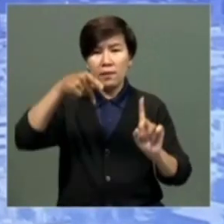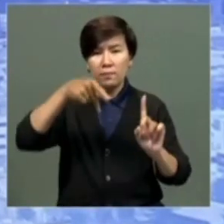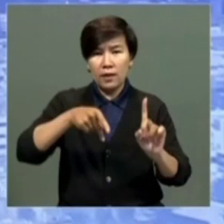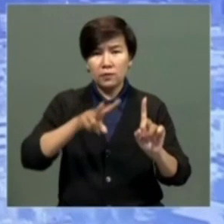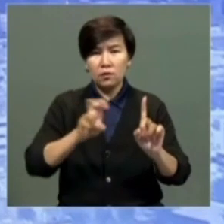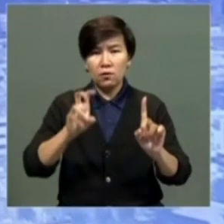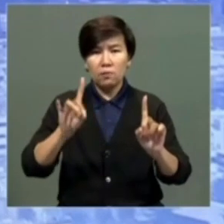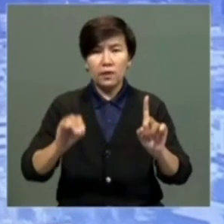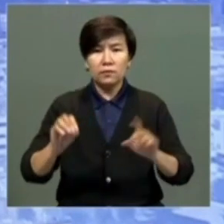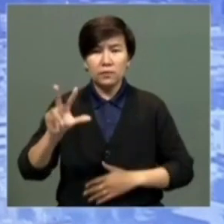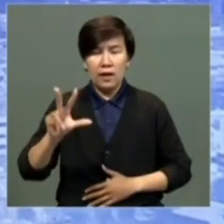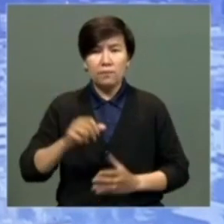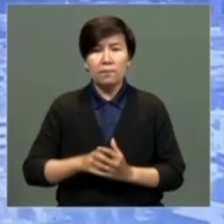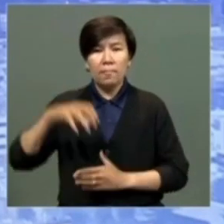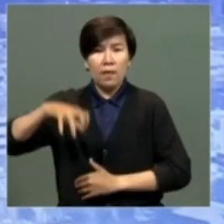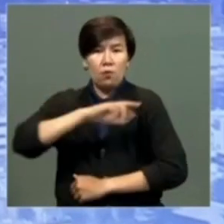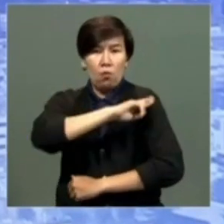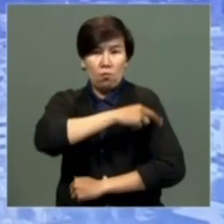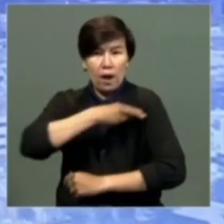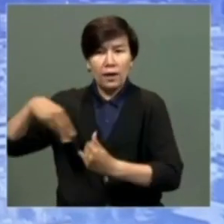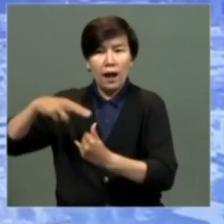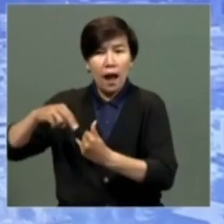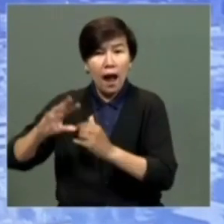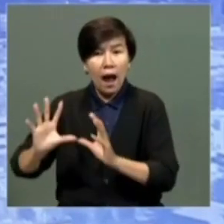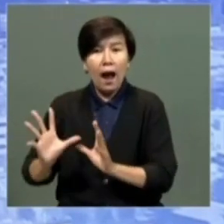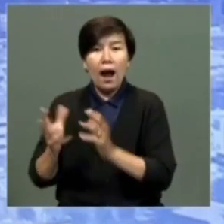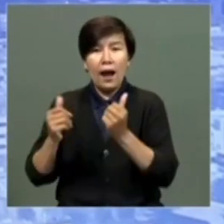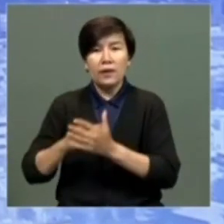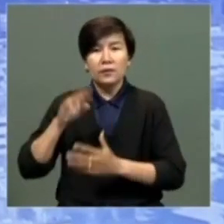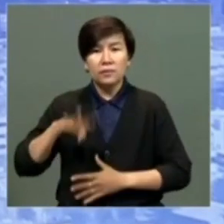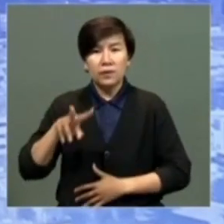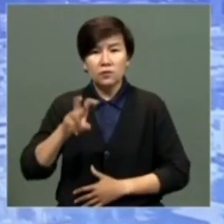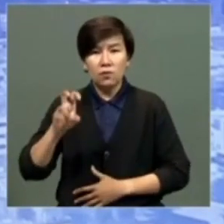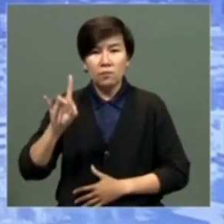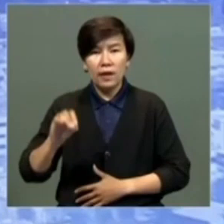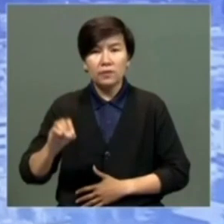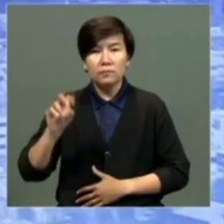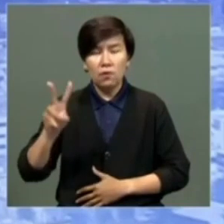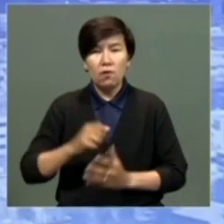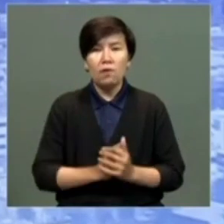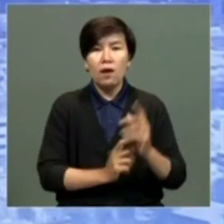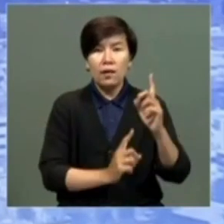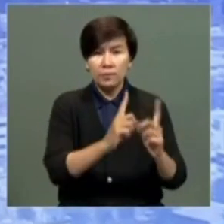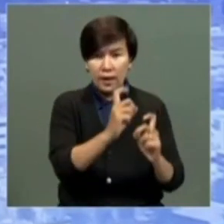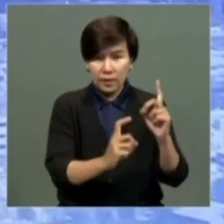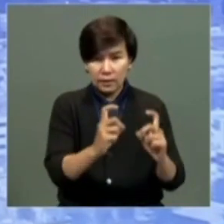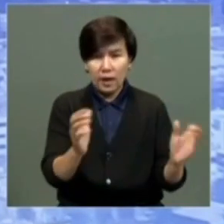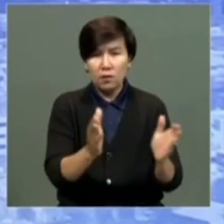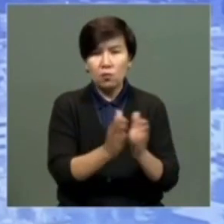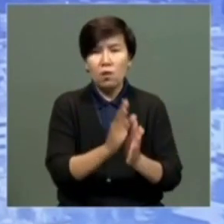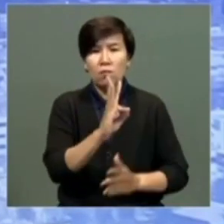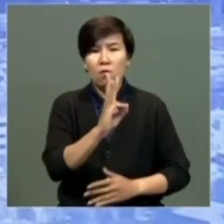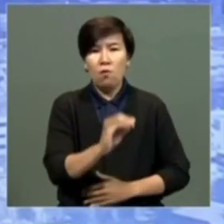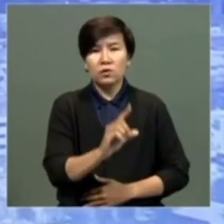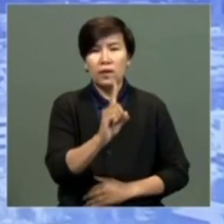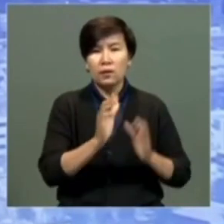แล้ว 4,212 เสียชีวิตตัวเลขอยู่ที่61นะครับเหมือนเดิมนะครับแจกแจงตัวเลขตรงนี้นะ